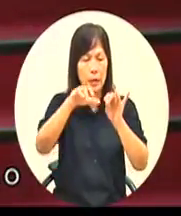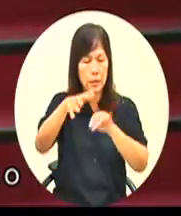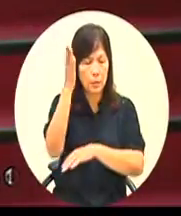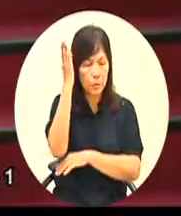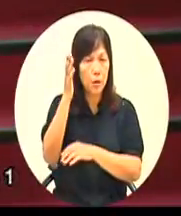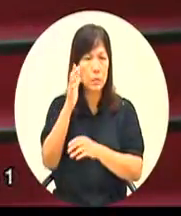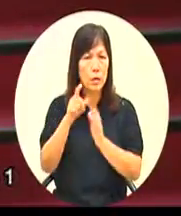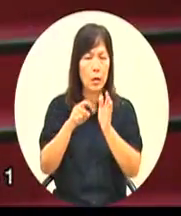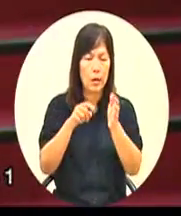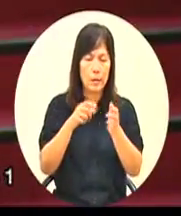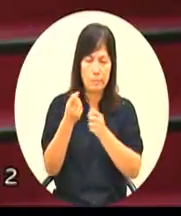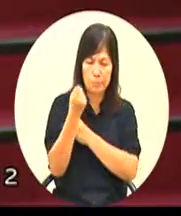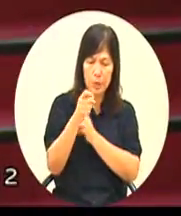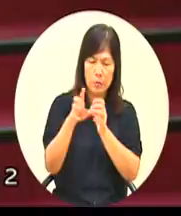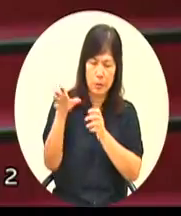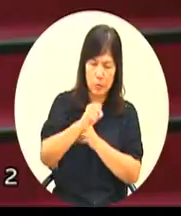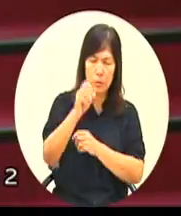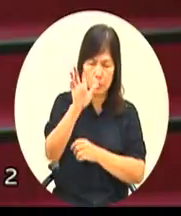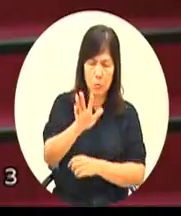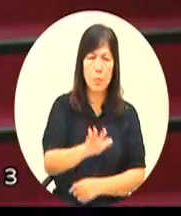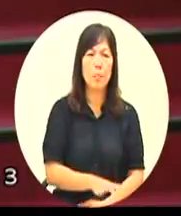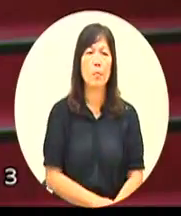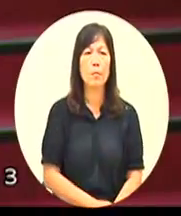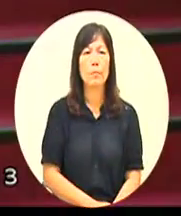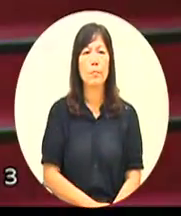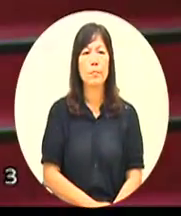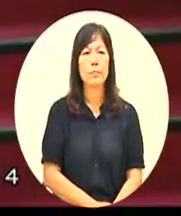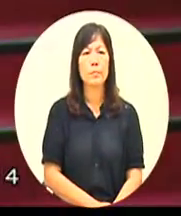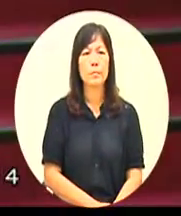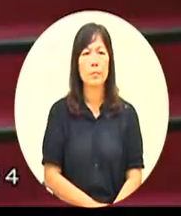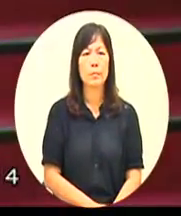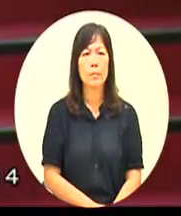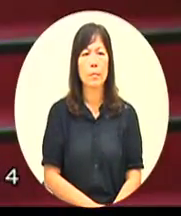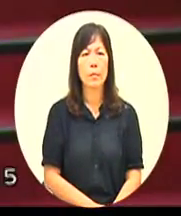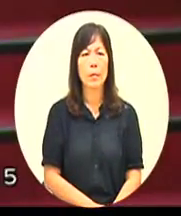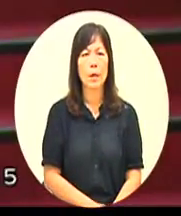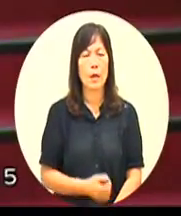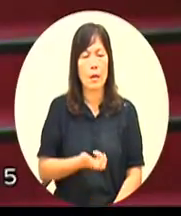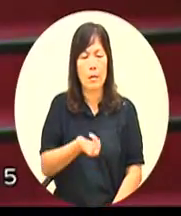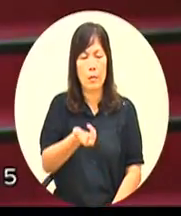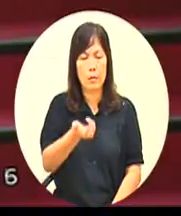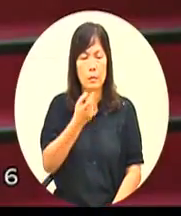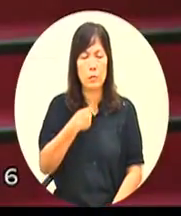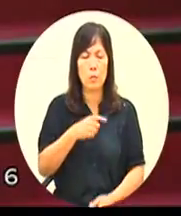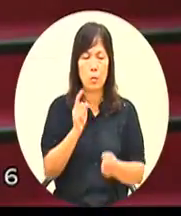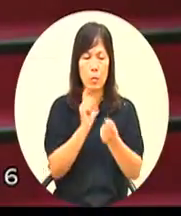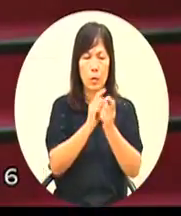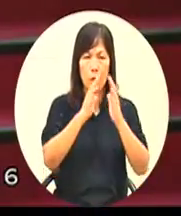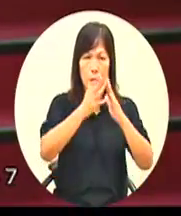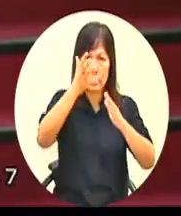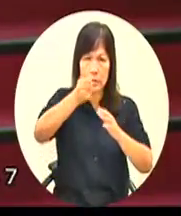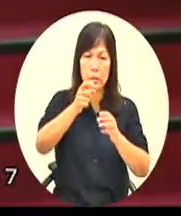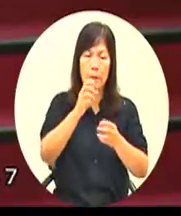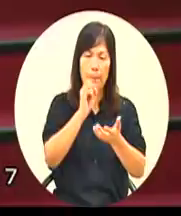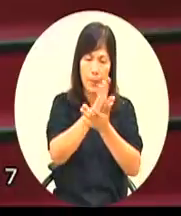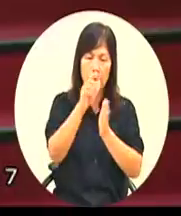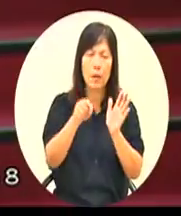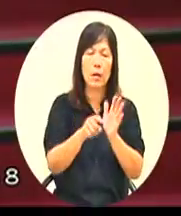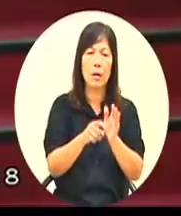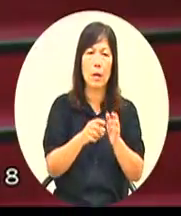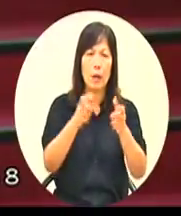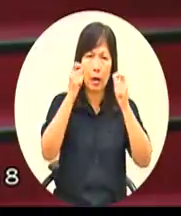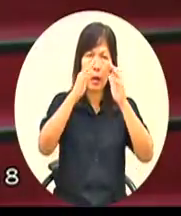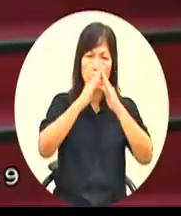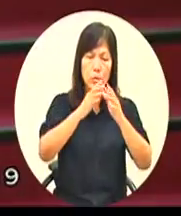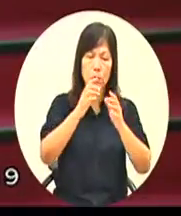在努力争取，因为我上次也跟市长报告，高雄市啊有